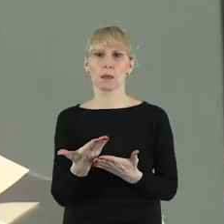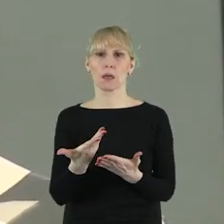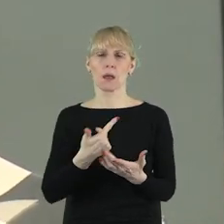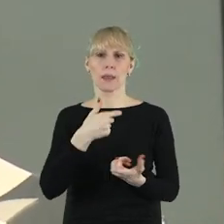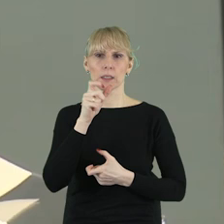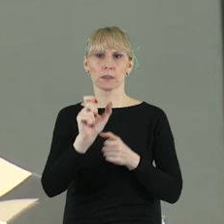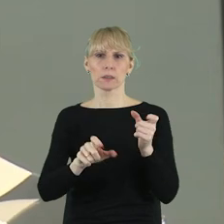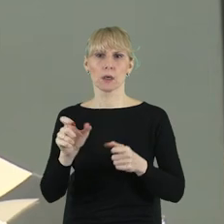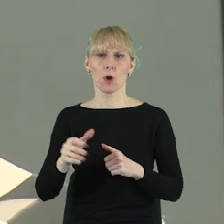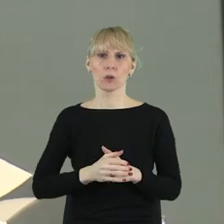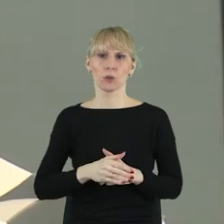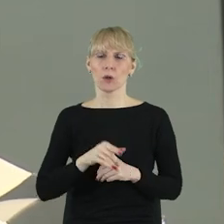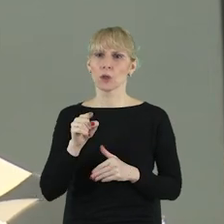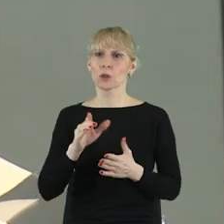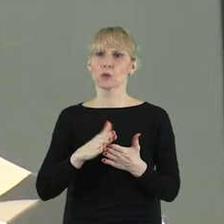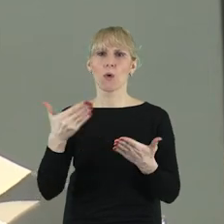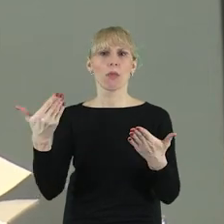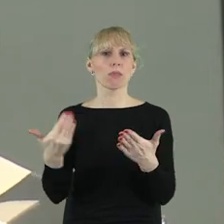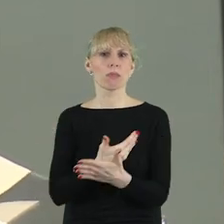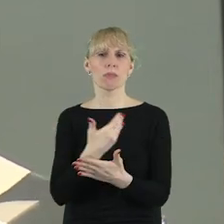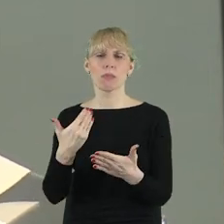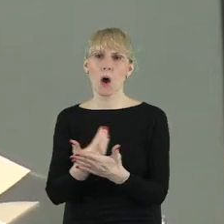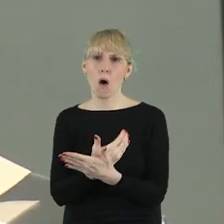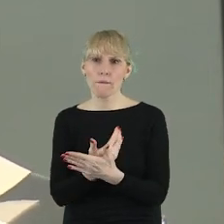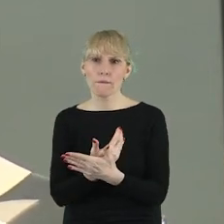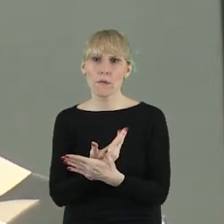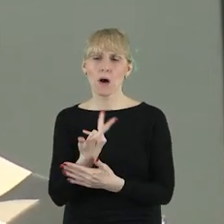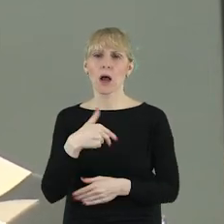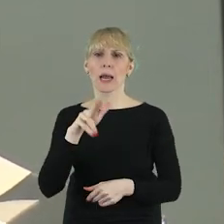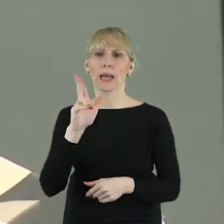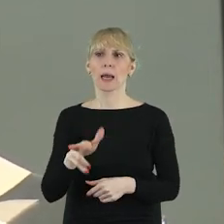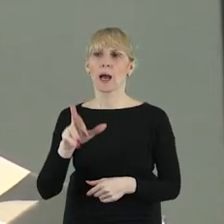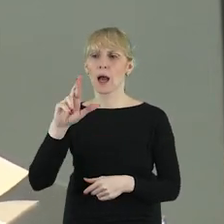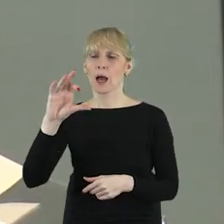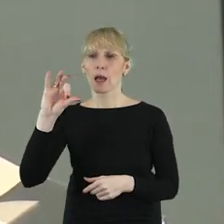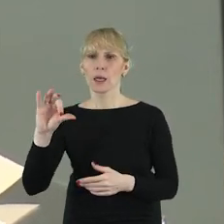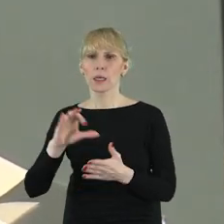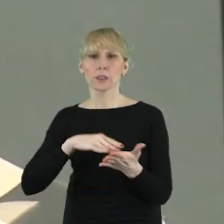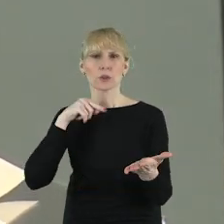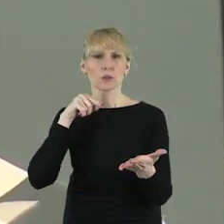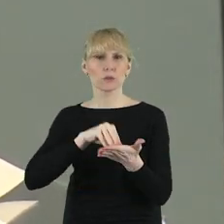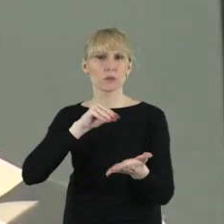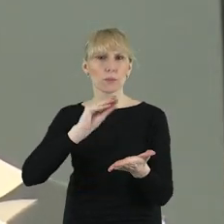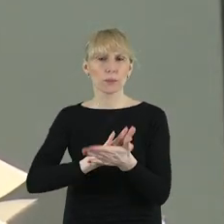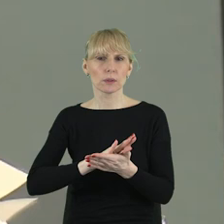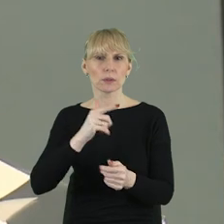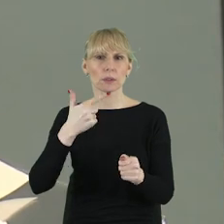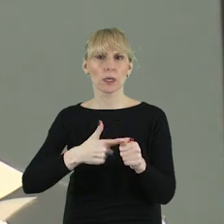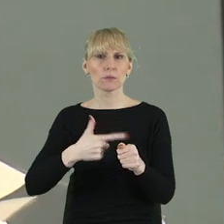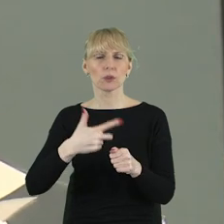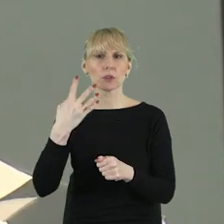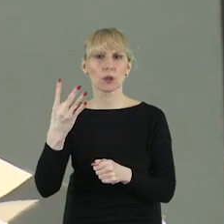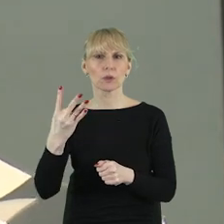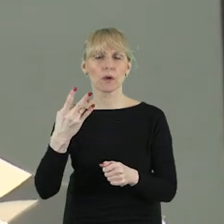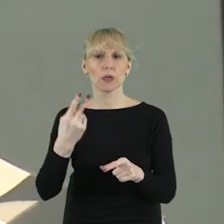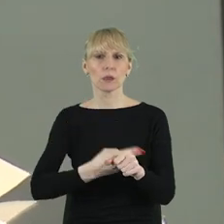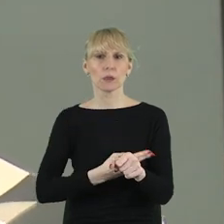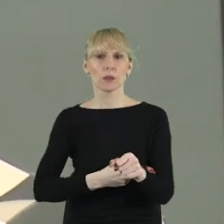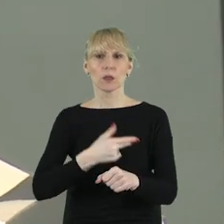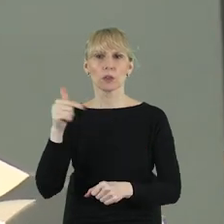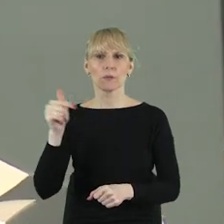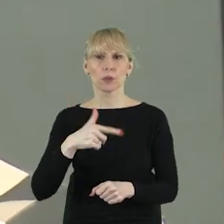osób, a ostatnie z nowych LGD dostosowało wpis do KRS-u 24